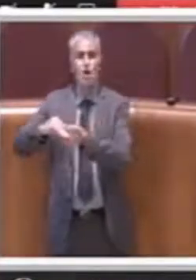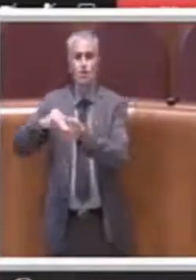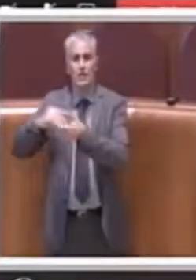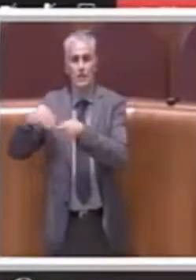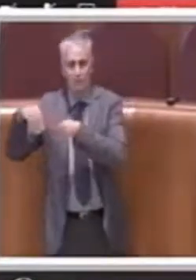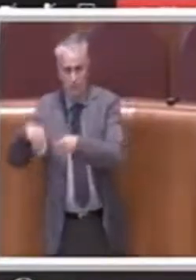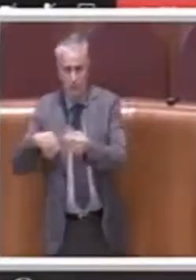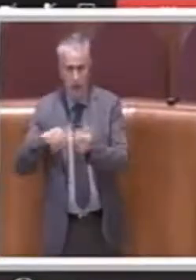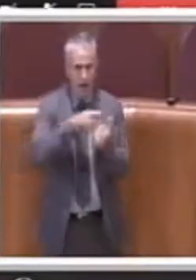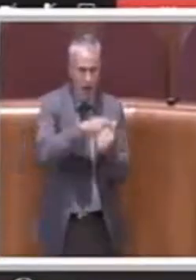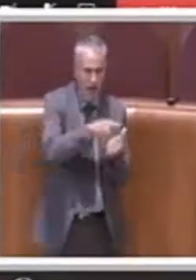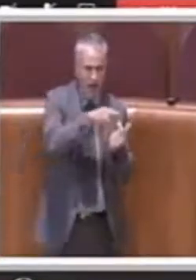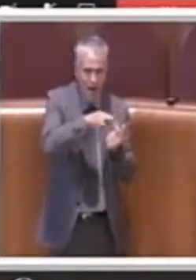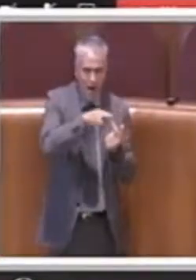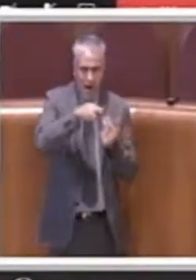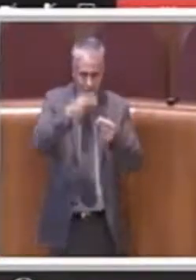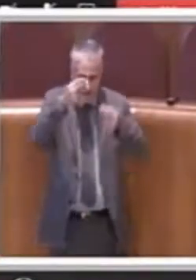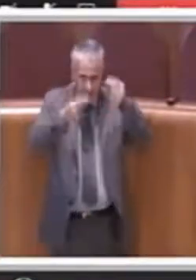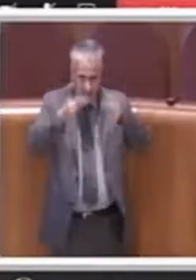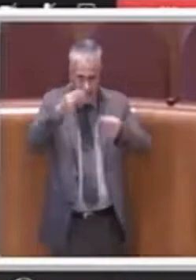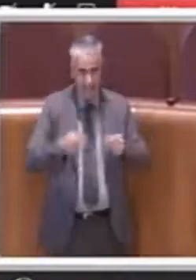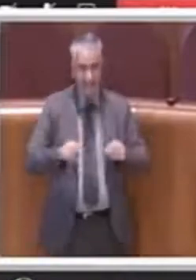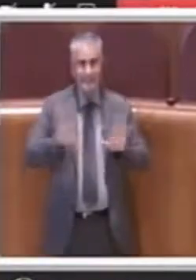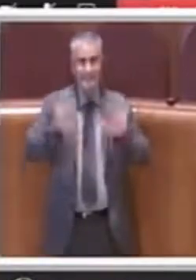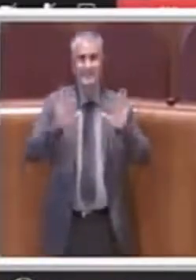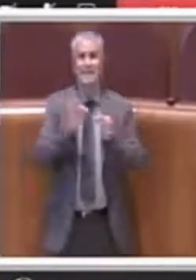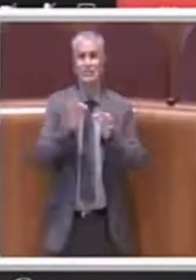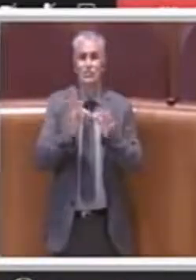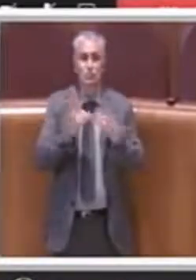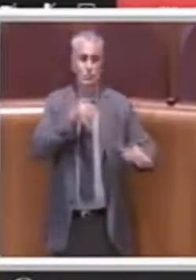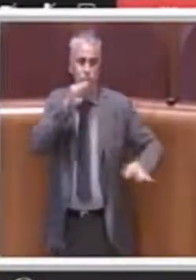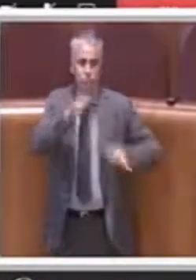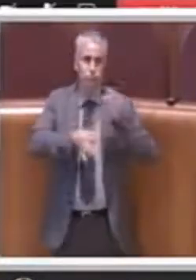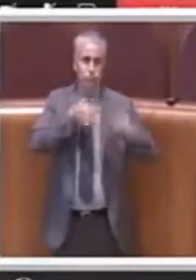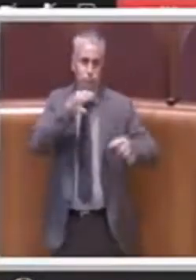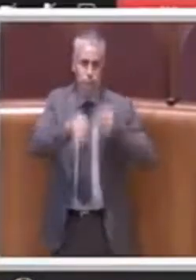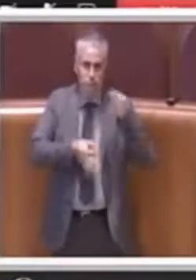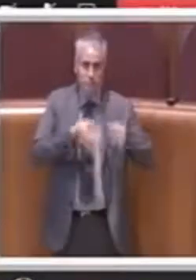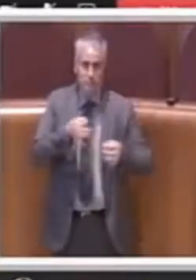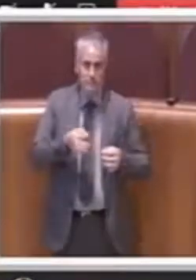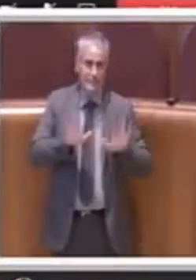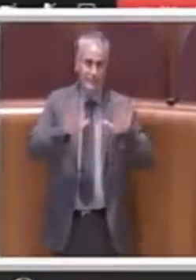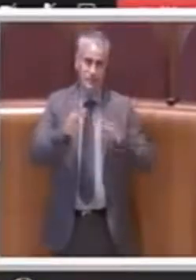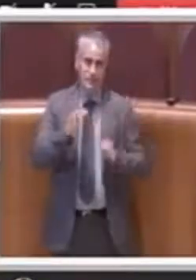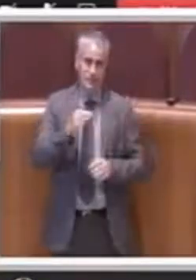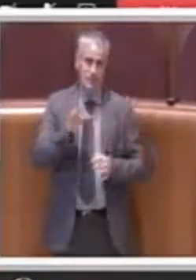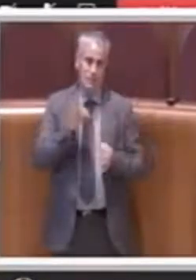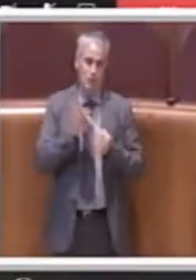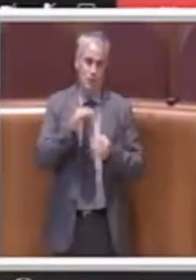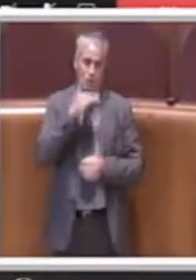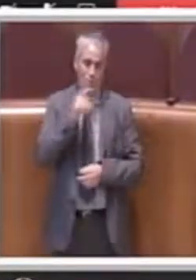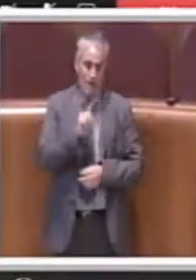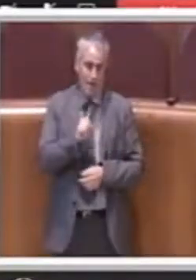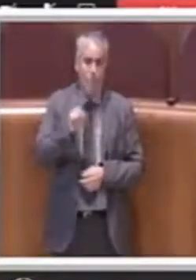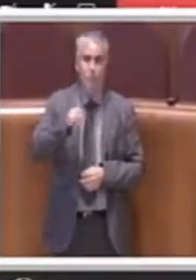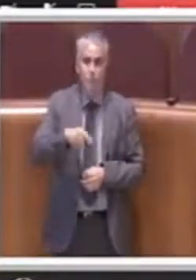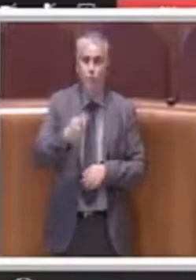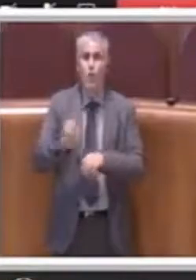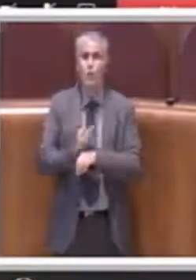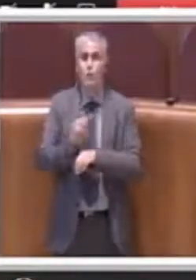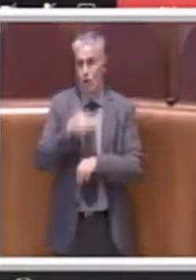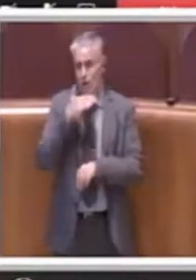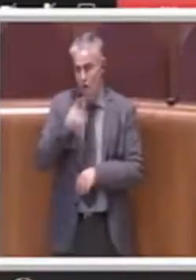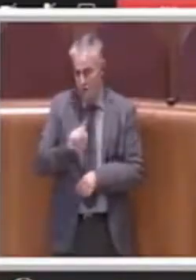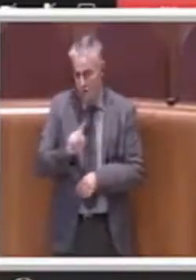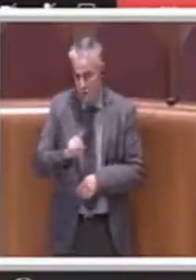mille aspetti che ovviamente in 10 minuti non si possono trattare, ma neanche in 45. E quando si dice che sono stati fatti 200 metri